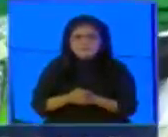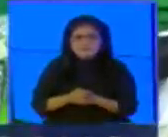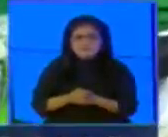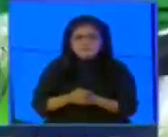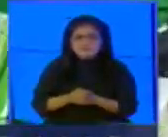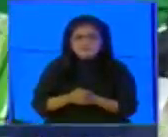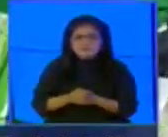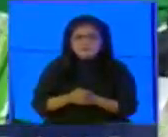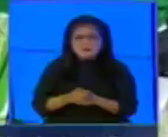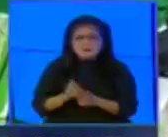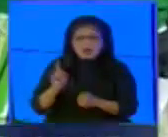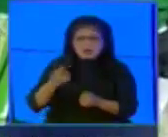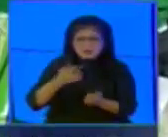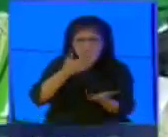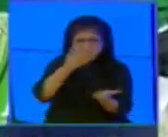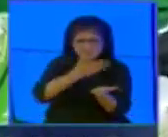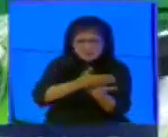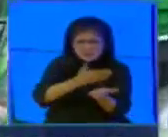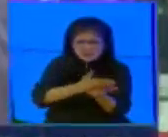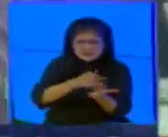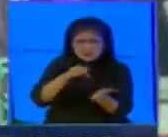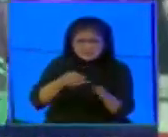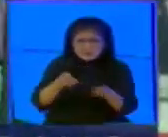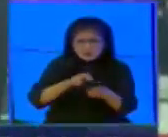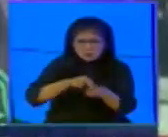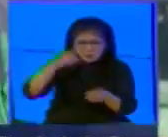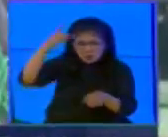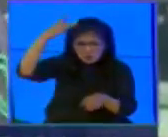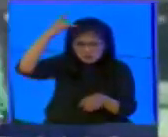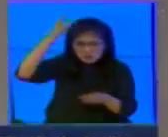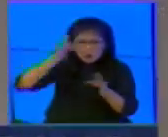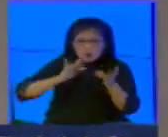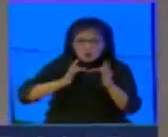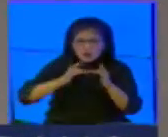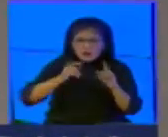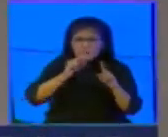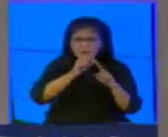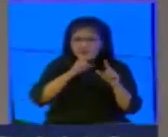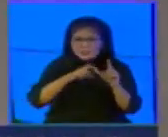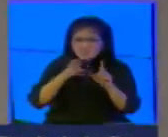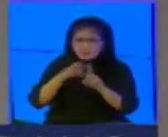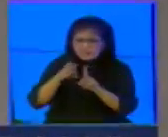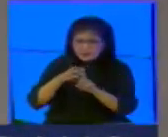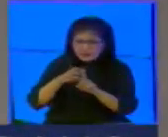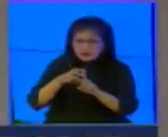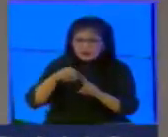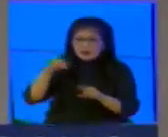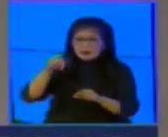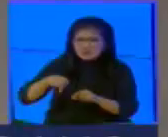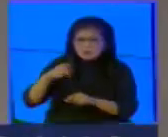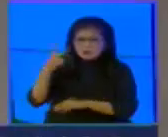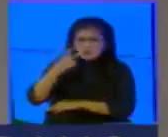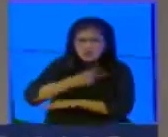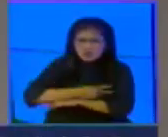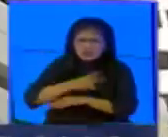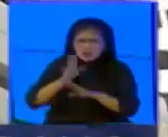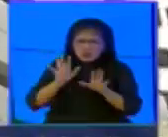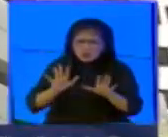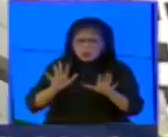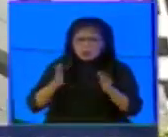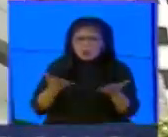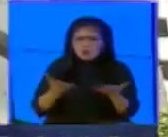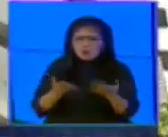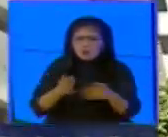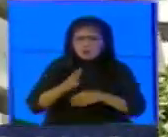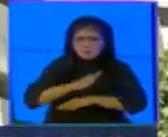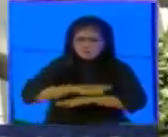Larangan ojek online mengangkut penumpang selama pembatasan sosial berskala besar atau PSBB hanya berumur 2 hari. Dalam konferensi